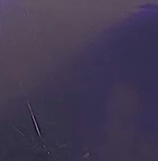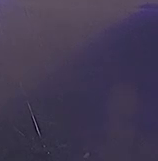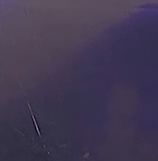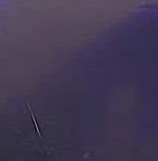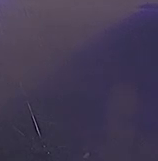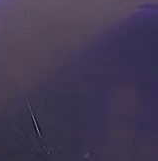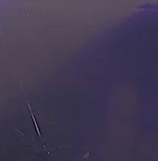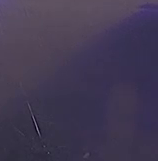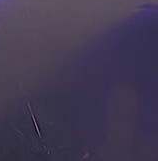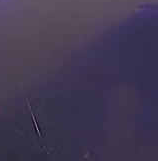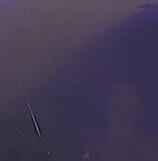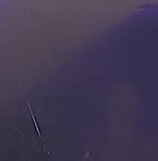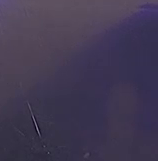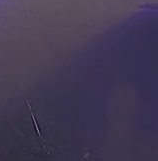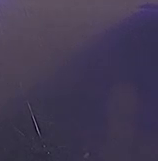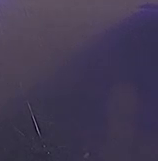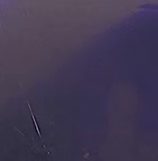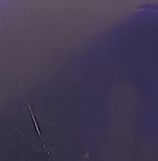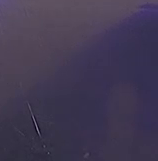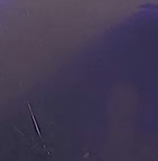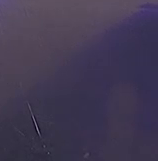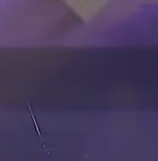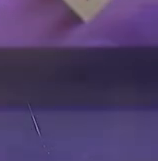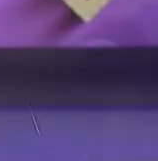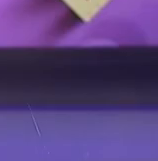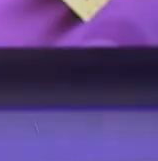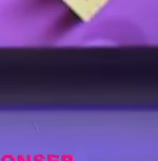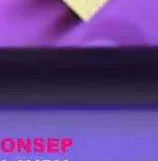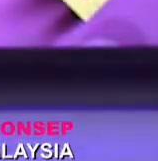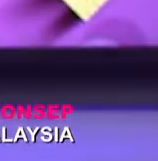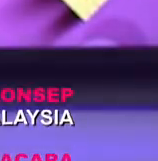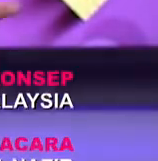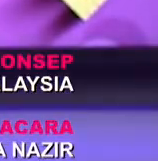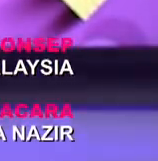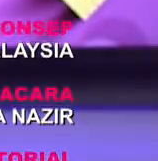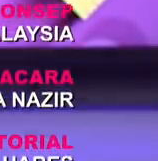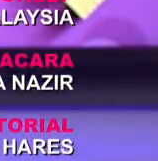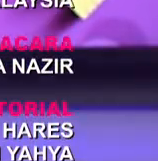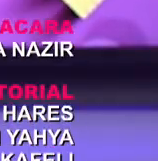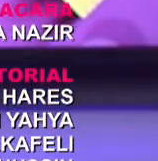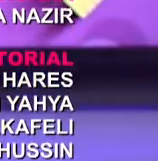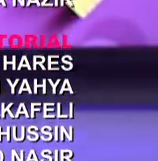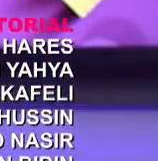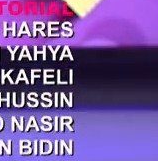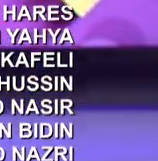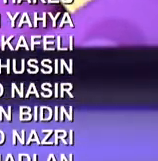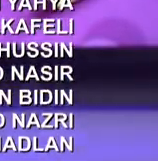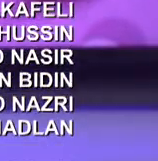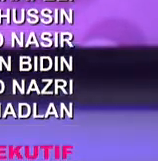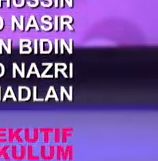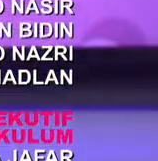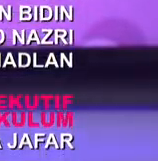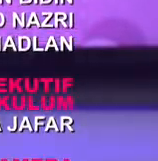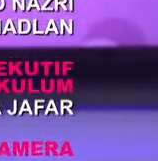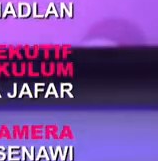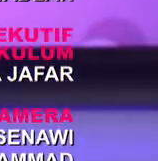Kawan, kita belajar nama bulan dalam setahun. Mari kita